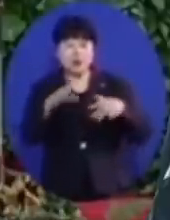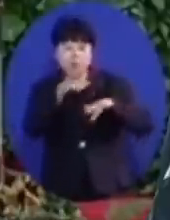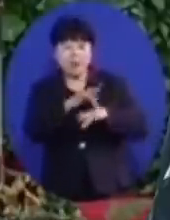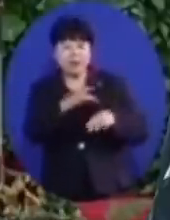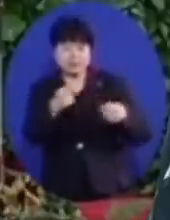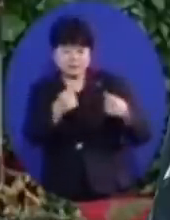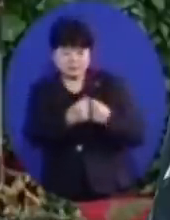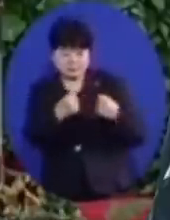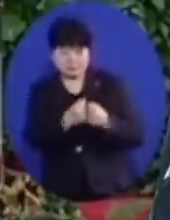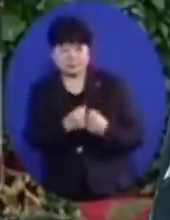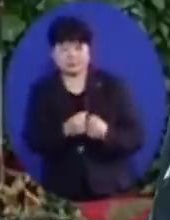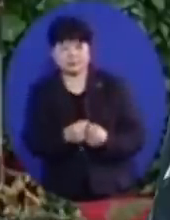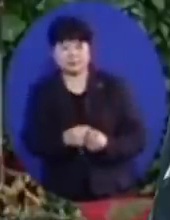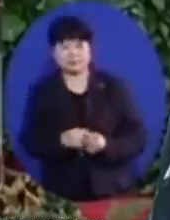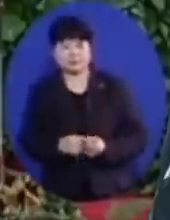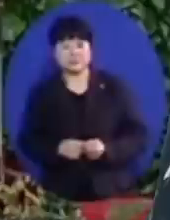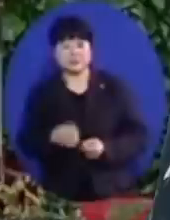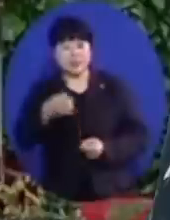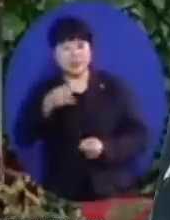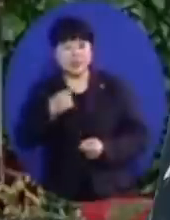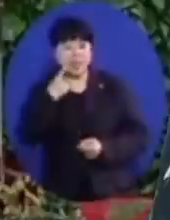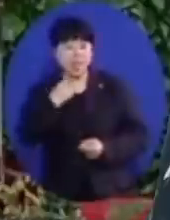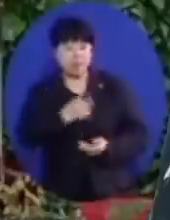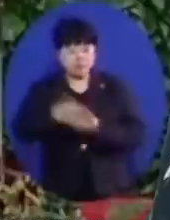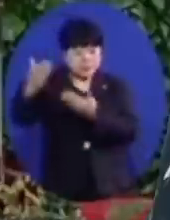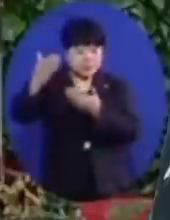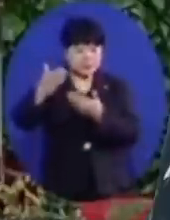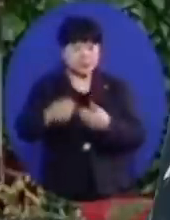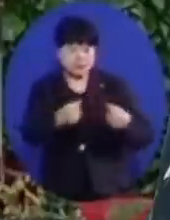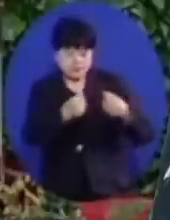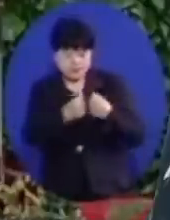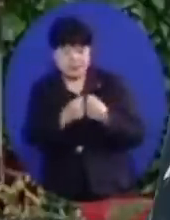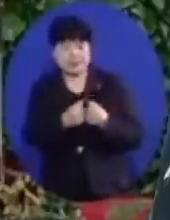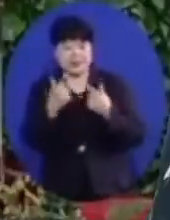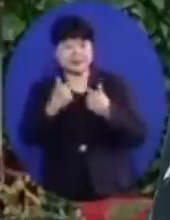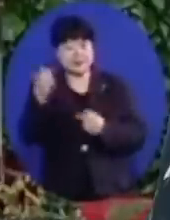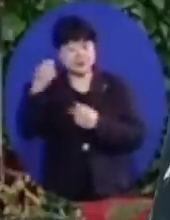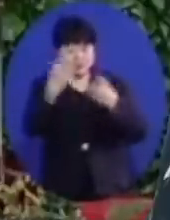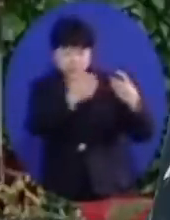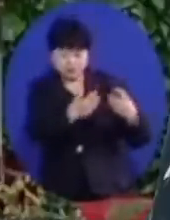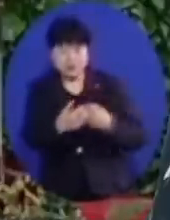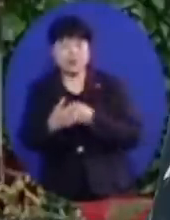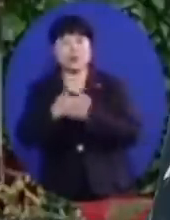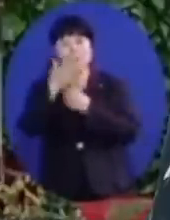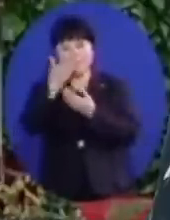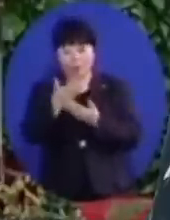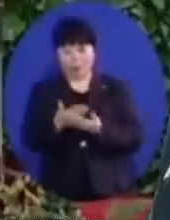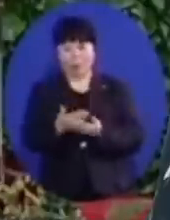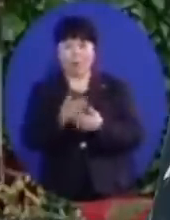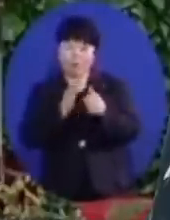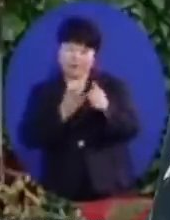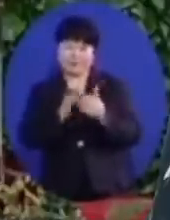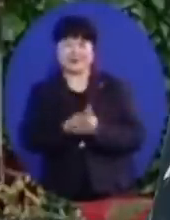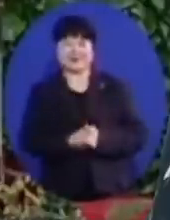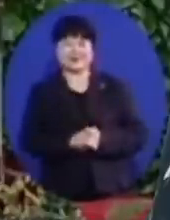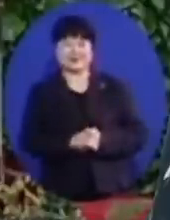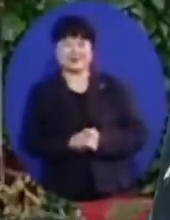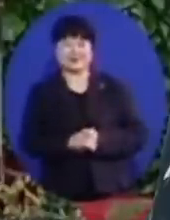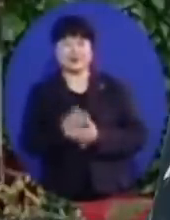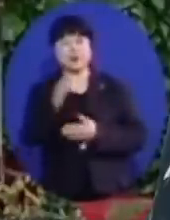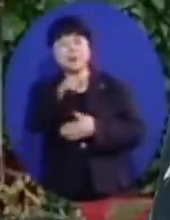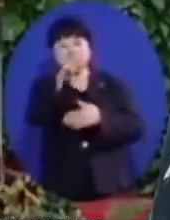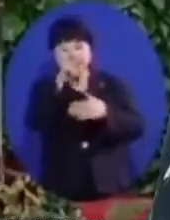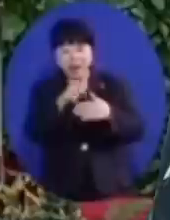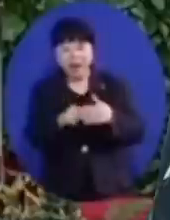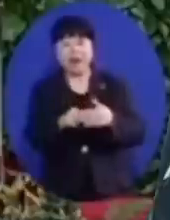정욕을 유혹을 이기고 살아가는 데는 많은 투쟁이 필요합니다 항상 성령님의 도우심을 받으십시오 여러분의